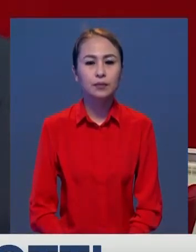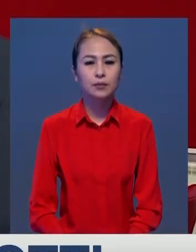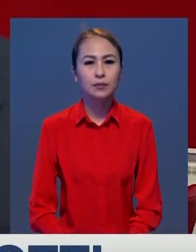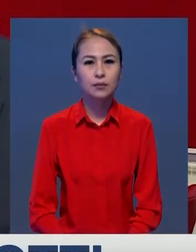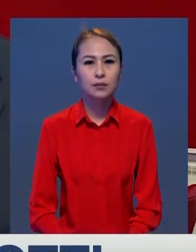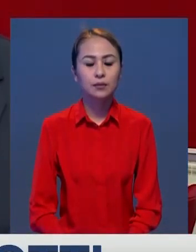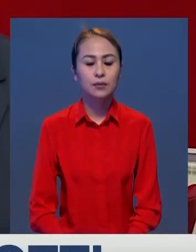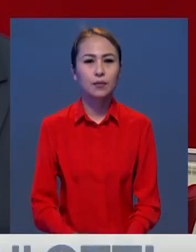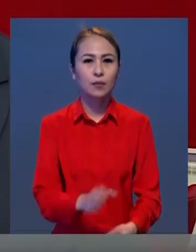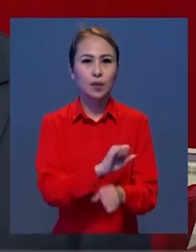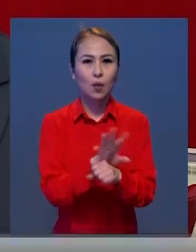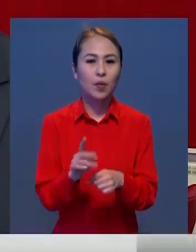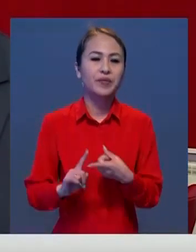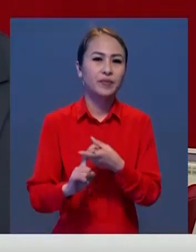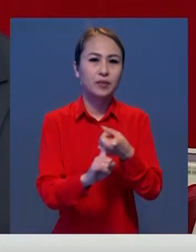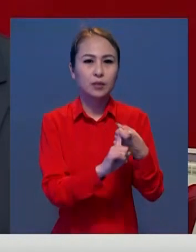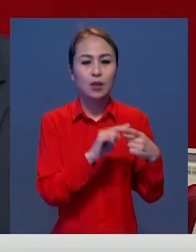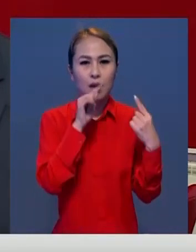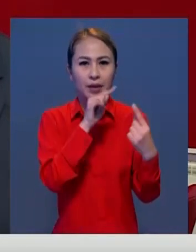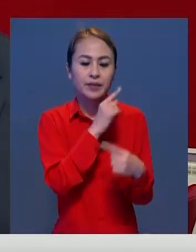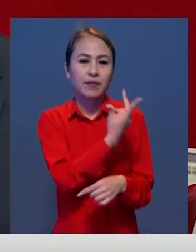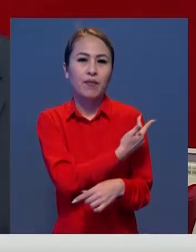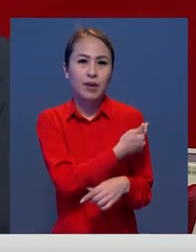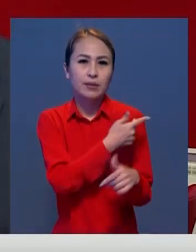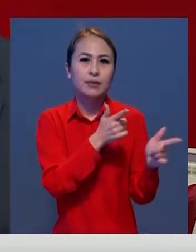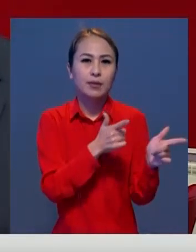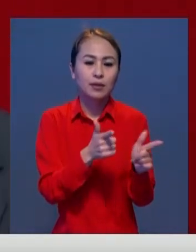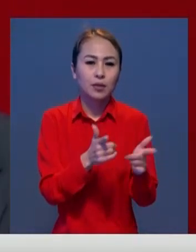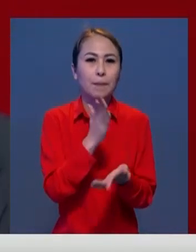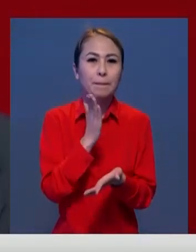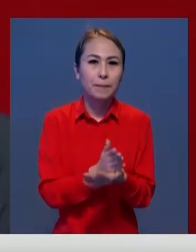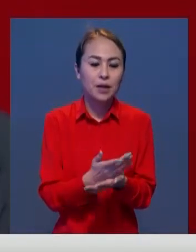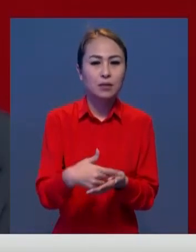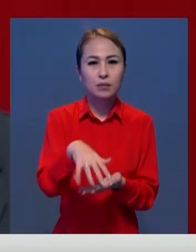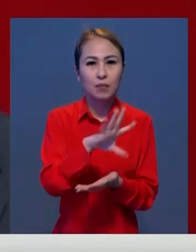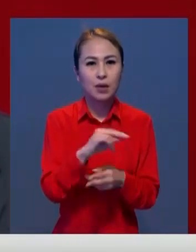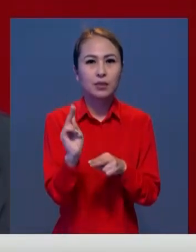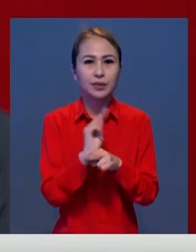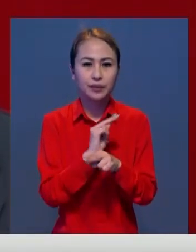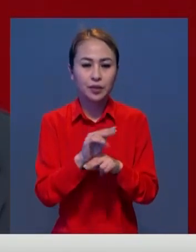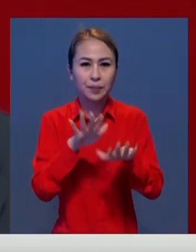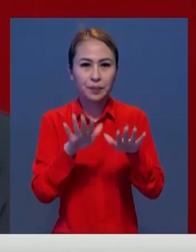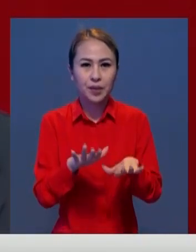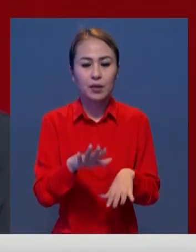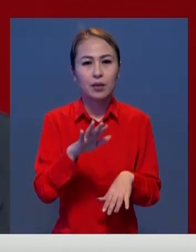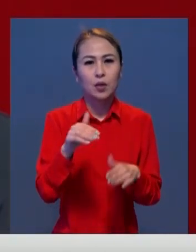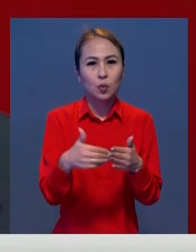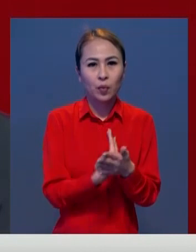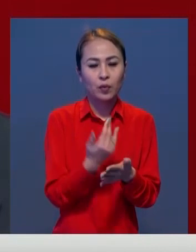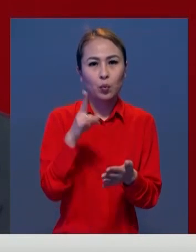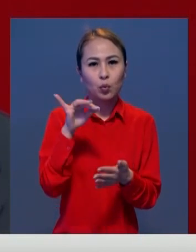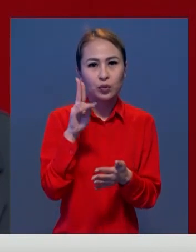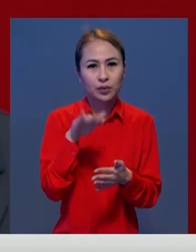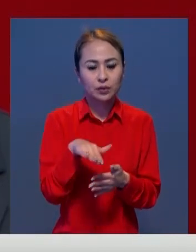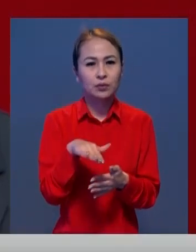Коронавируске қарсы вакцинацияға дайындық басталып жатыр. Бәрлық емдеу мекемелерінің егу пункттері және егуге